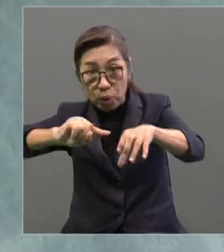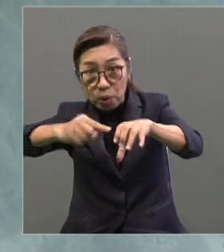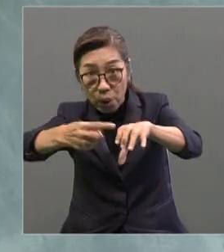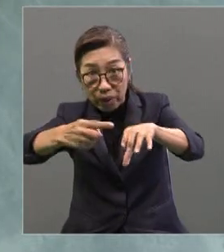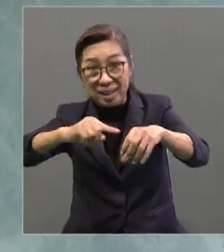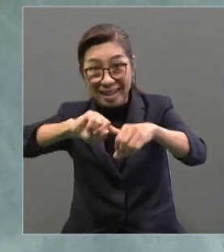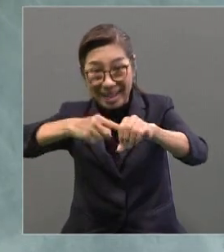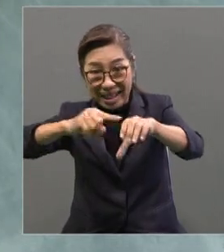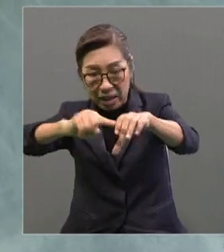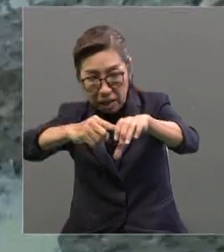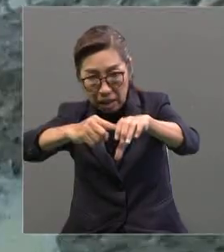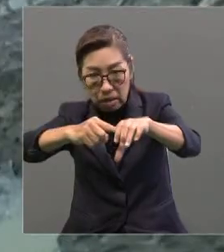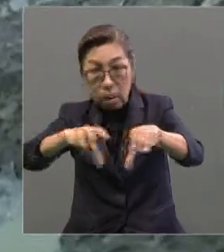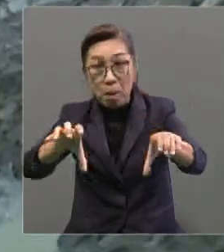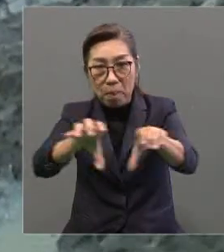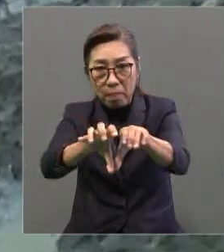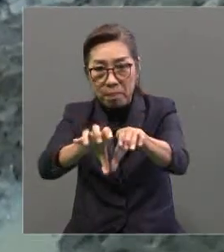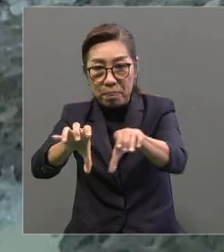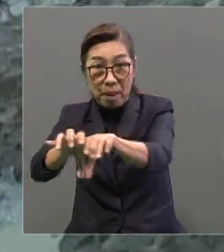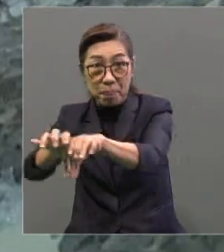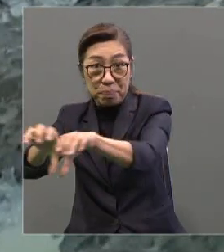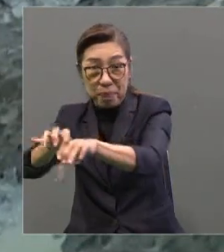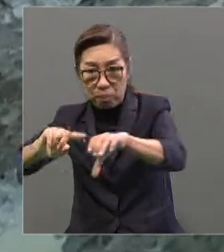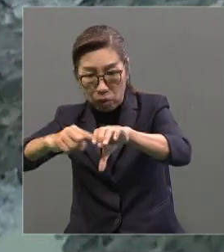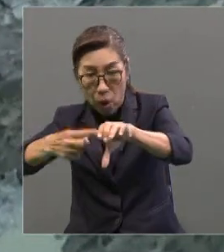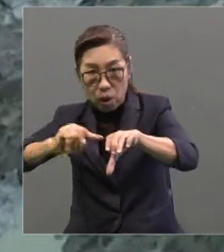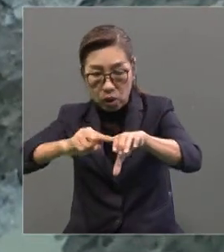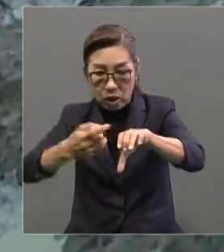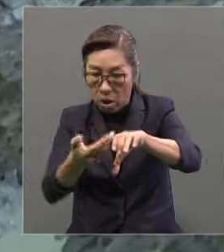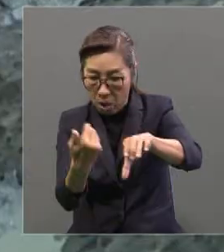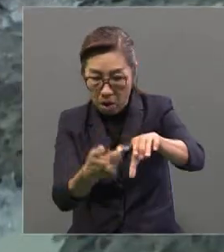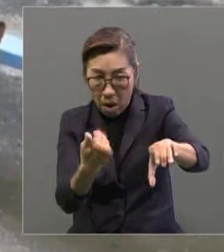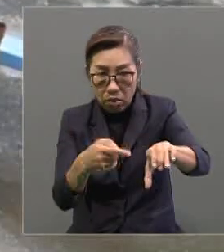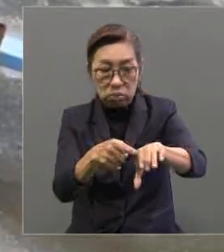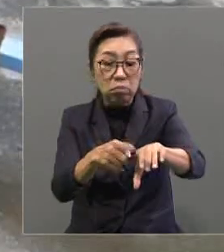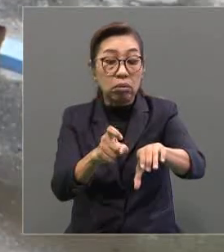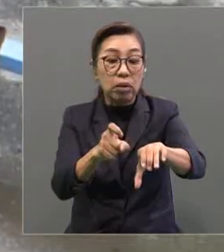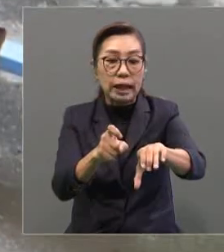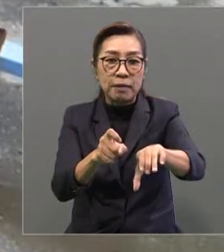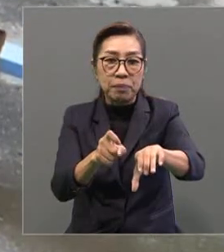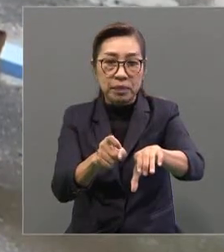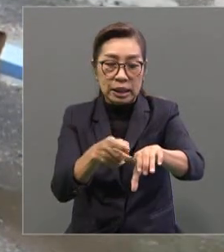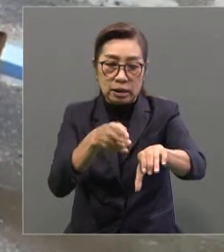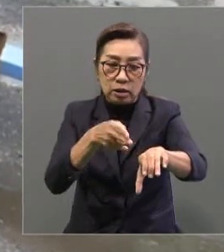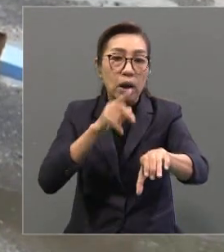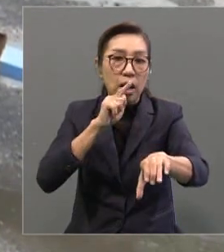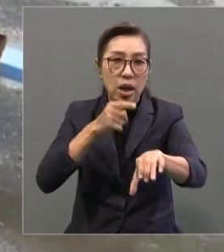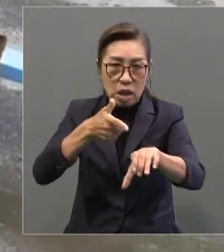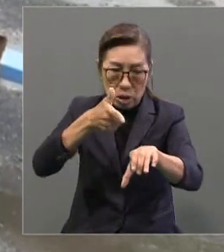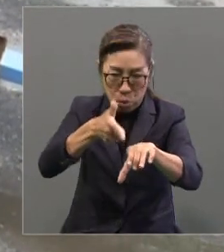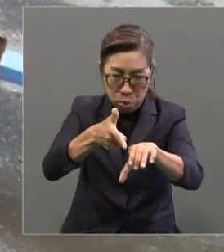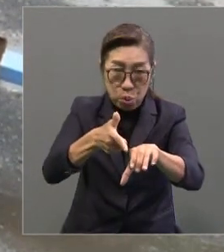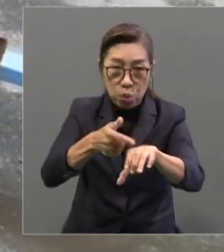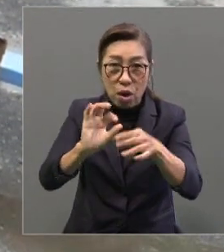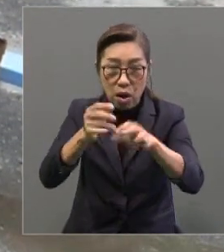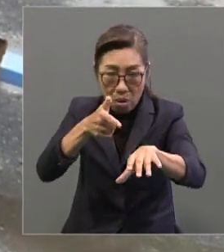างที่มันมีการประกอบเอาไว้ส่วนไหนถอดไม่ได้หรือว่าถอดยากเขาจะใช้แก๊สเป่าให้มันขาดก่อนนะครับถึงจ